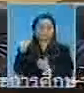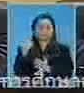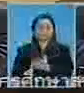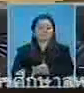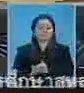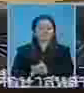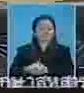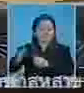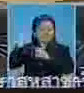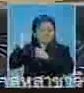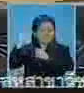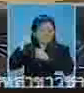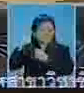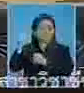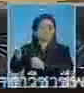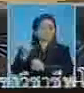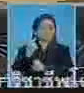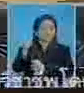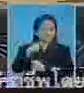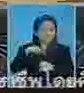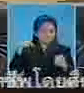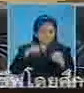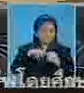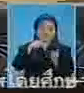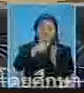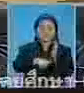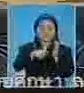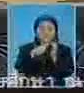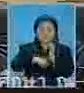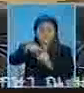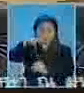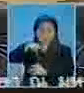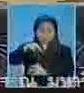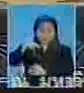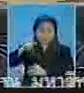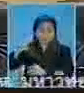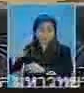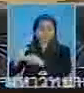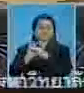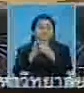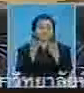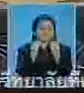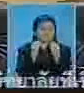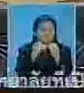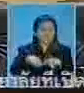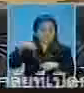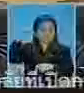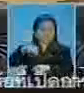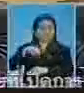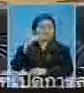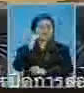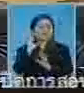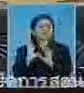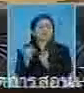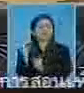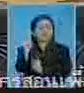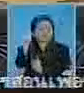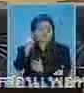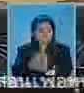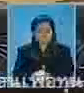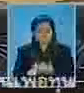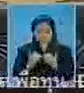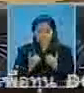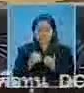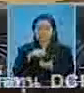ามถึงพระราชบัญญัติภาษีที่ดินและสิ่งปลูกสร้างว่าหายไปไหนผมต้องขออนุญาตเรียนนะครับว่าผมก็